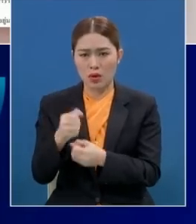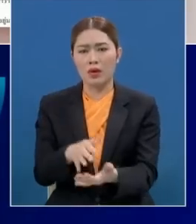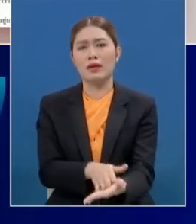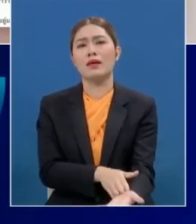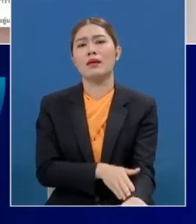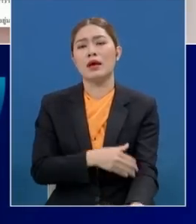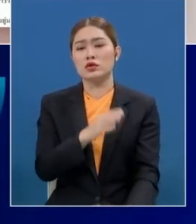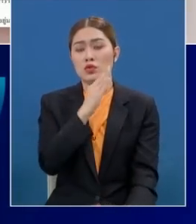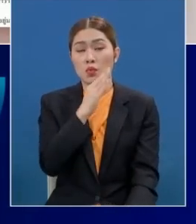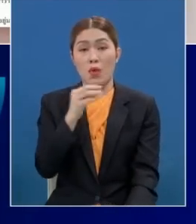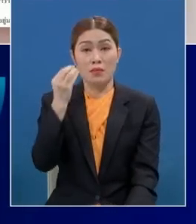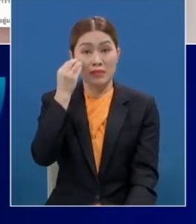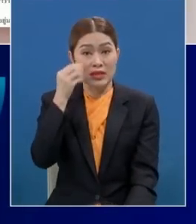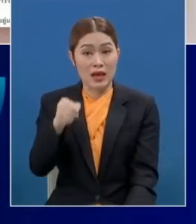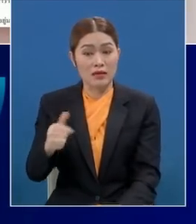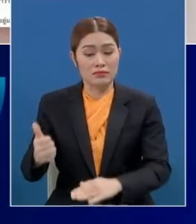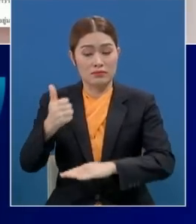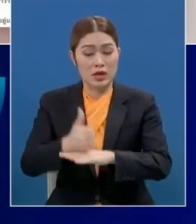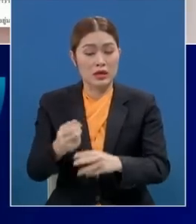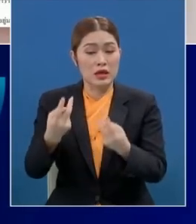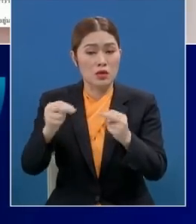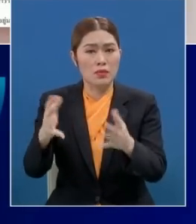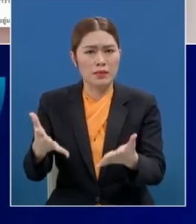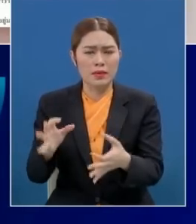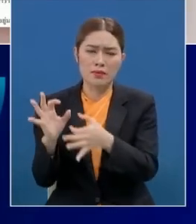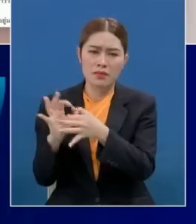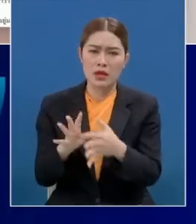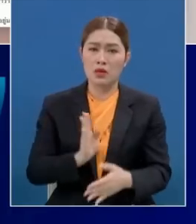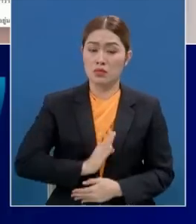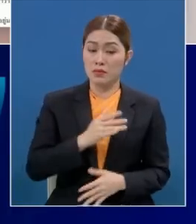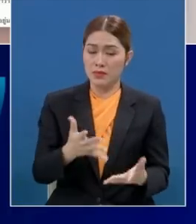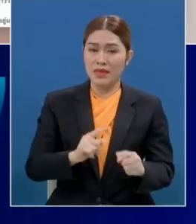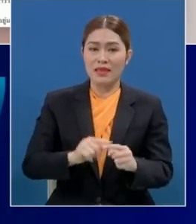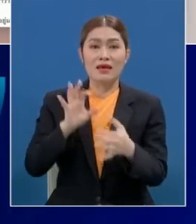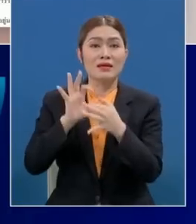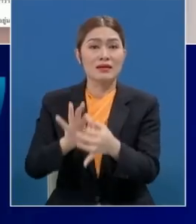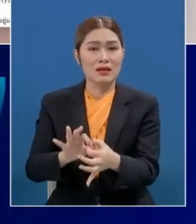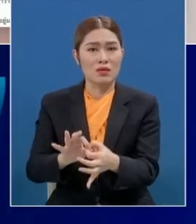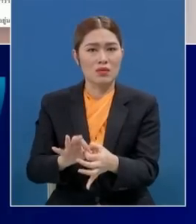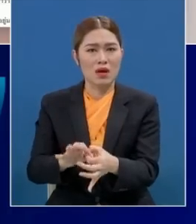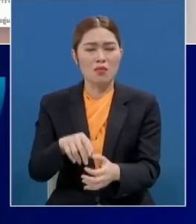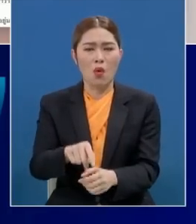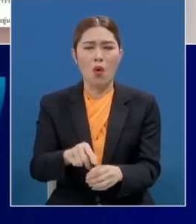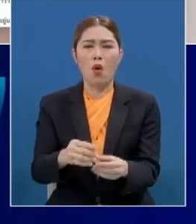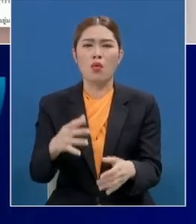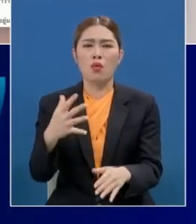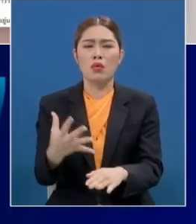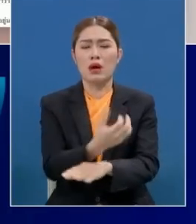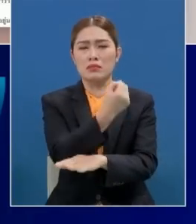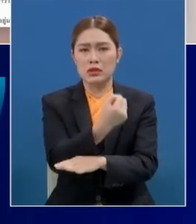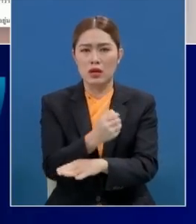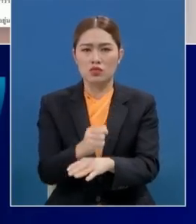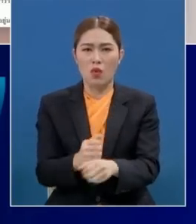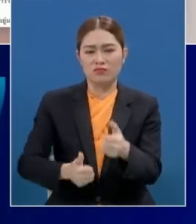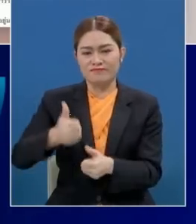ยาวถ้าหากว่าพี่ทาไม่ได้เป็นนายกมันไม่ได้เกี่ยวกับศักดิ์ศรีนะแต่เกี่ยวกับการเดินเกมทางการเมืองเรื่อง